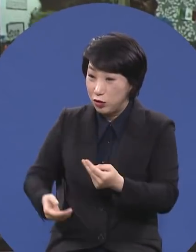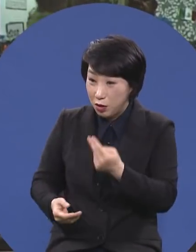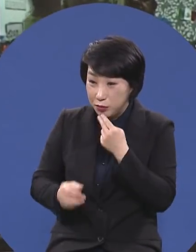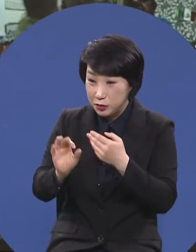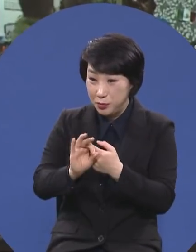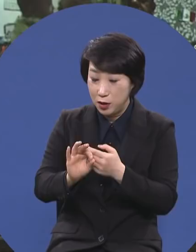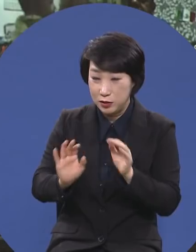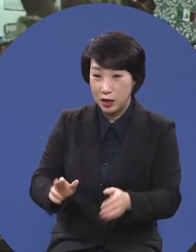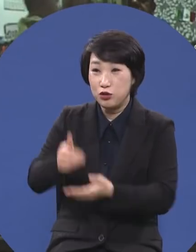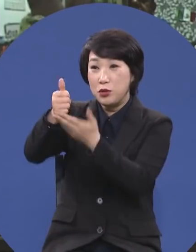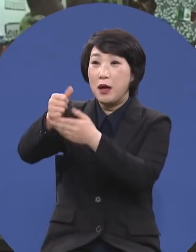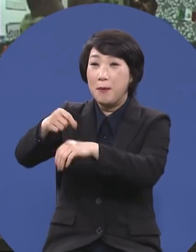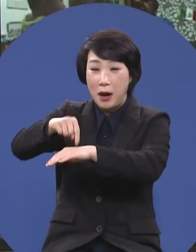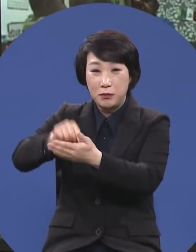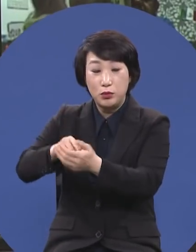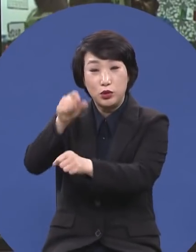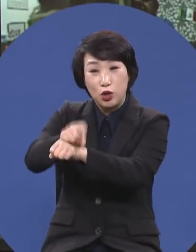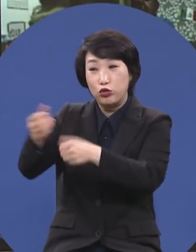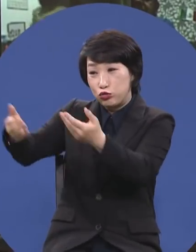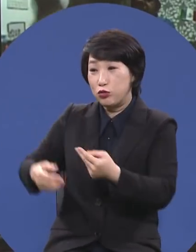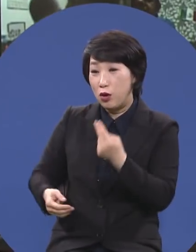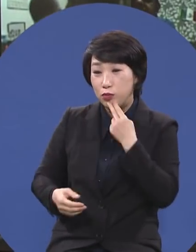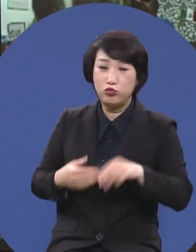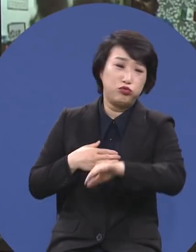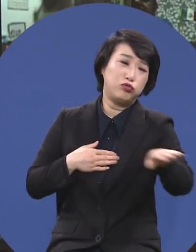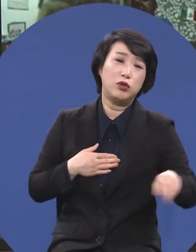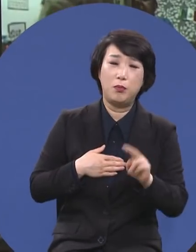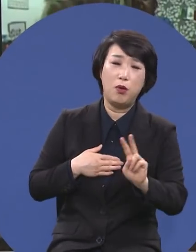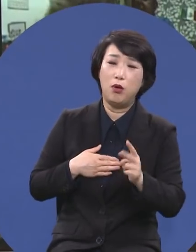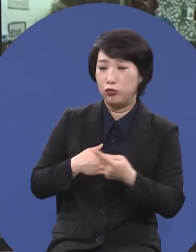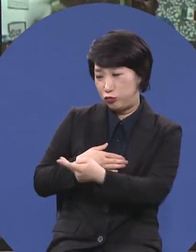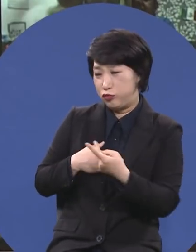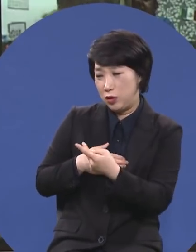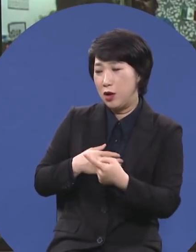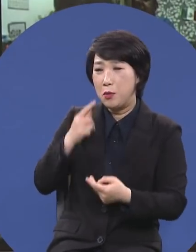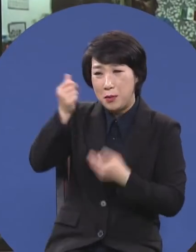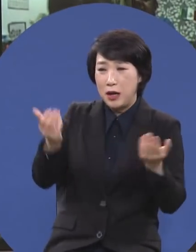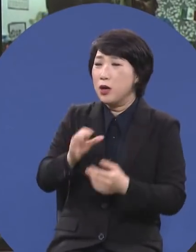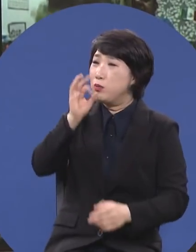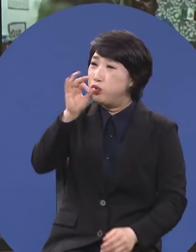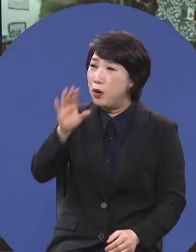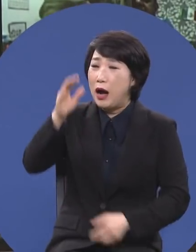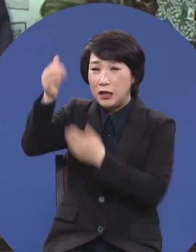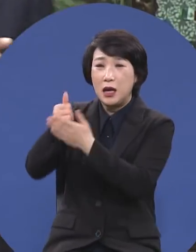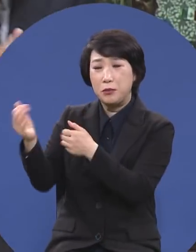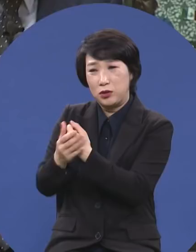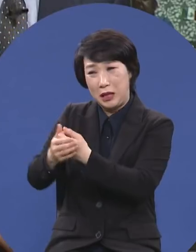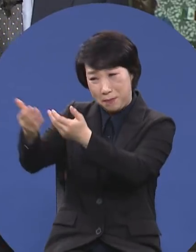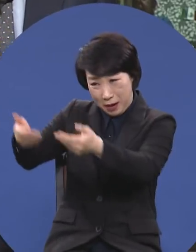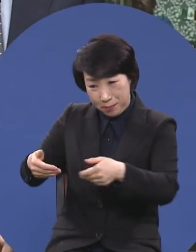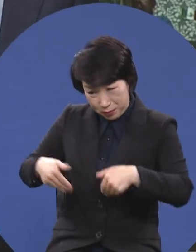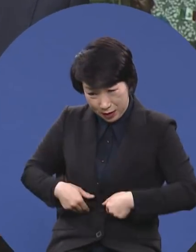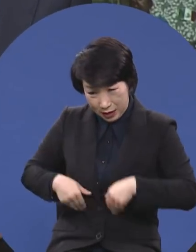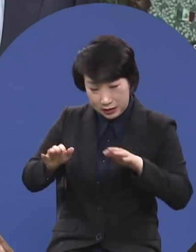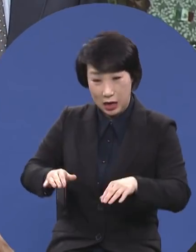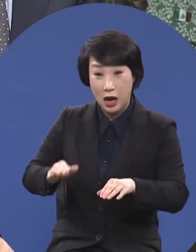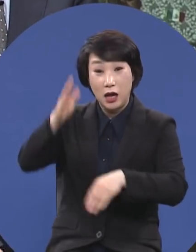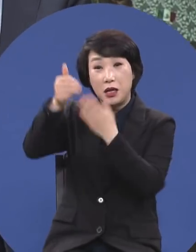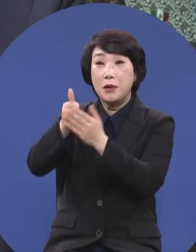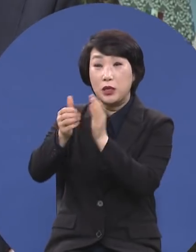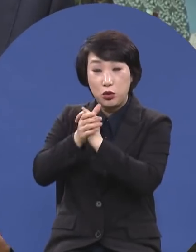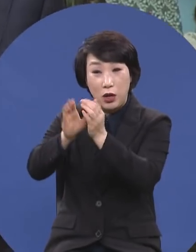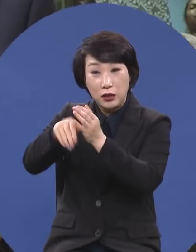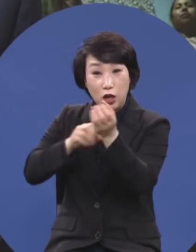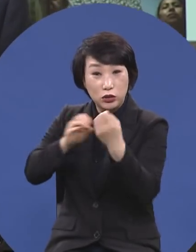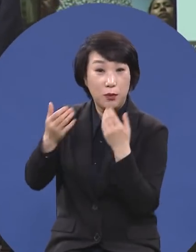주님의 심정과 성품을 주지 않으면 우리는 목회할 수 없다. 하나님으로 받아야 된다. 그러면 하나님은 기도하면 주신다는